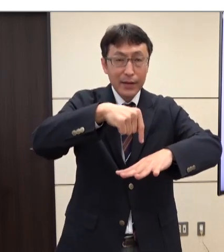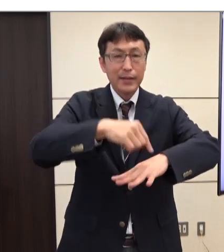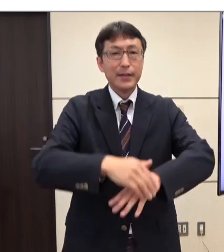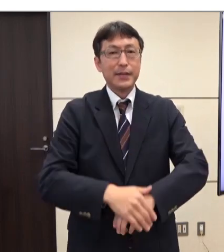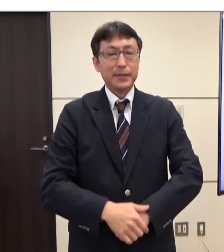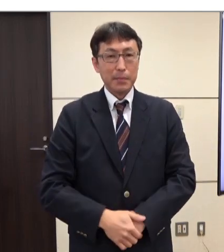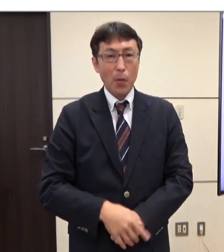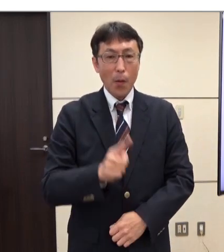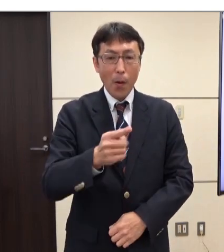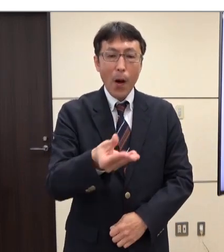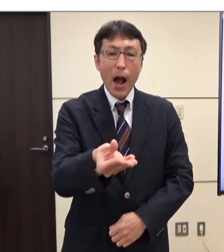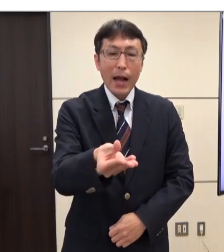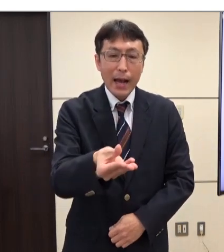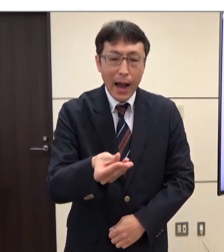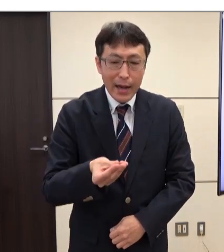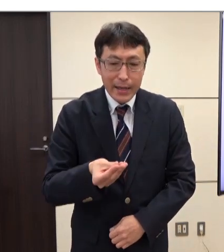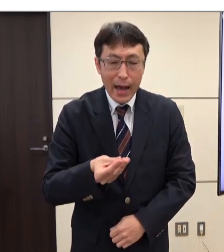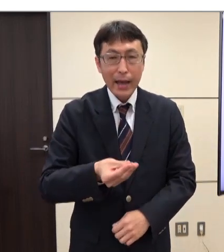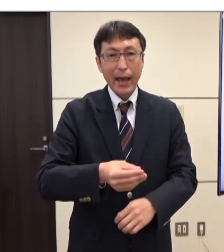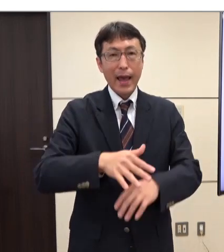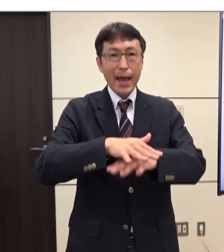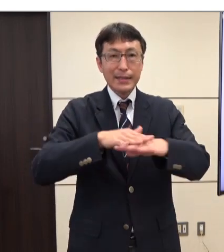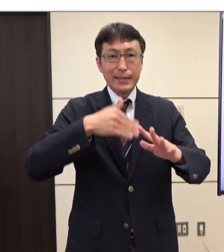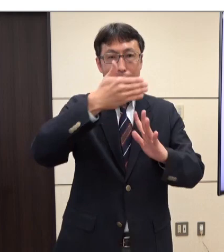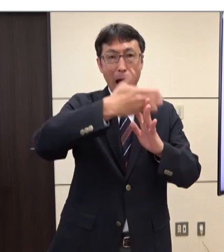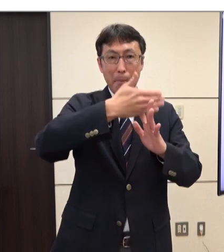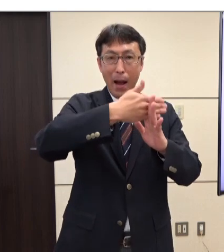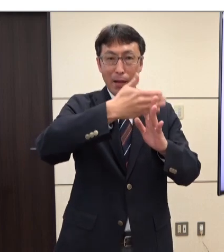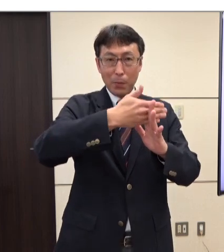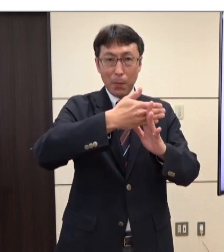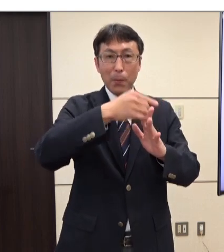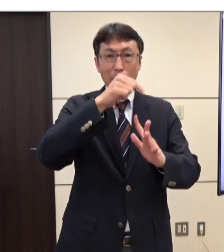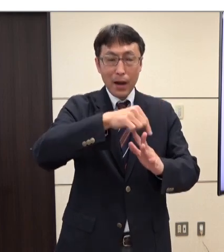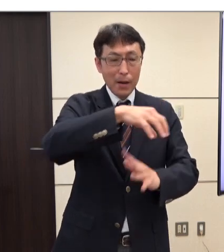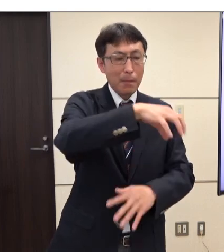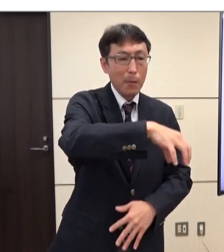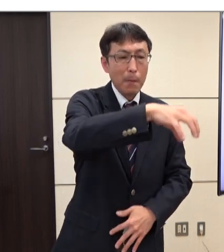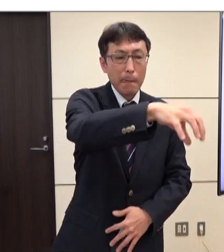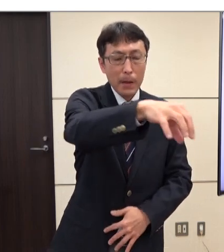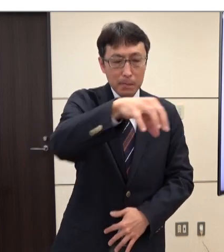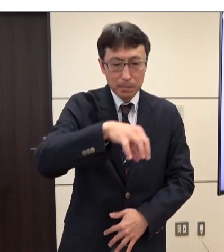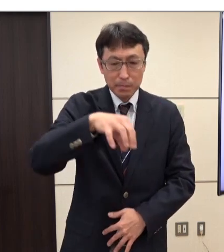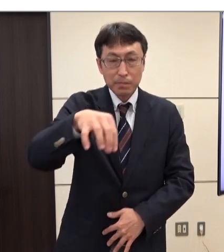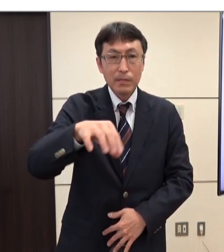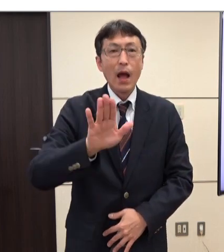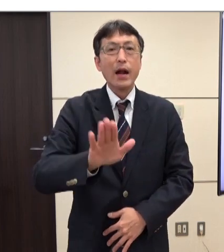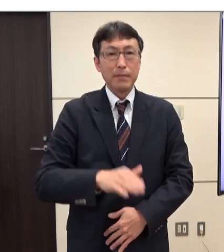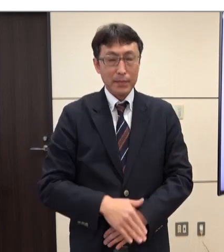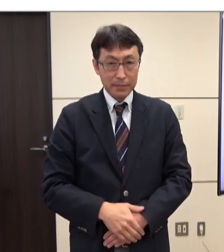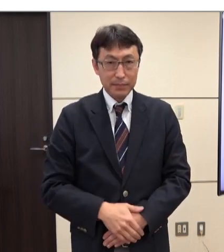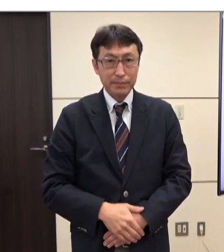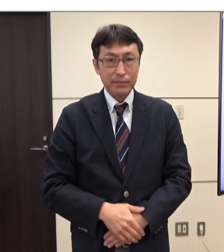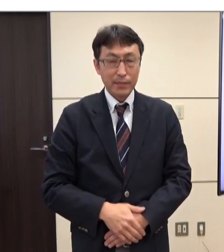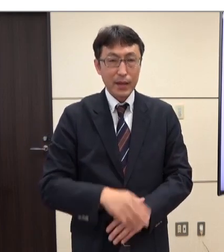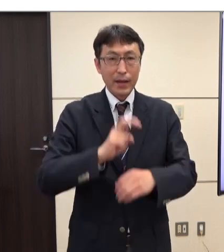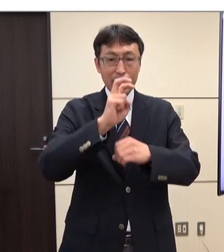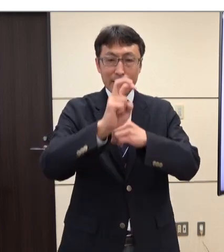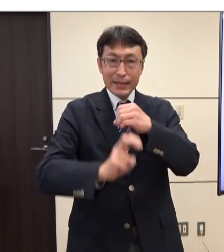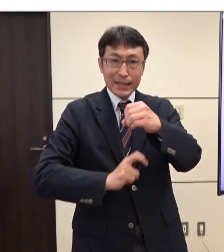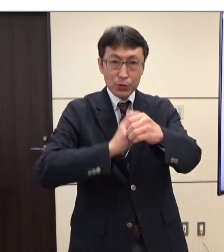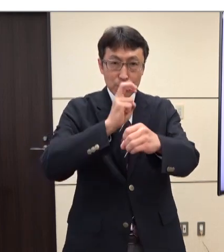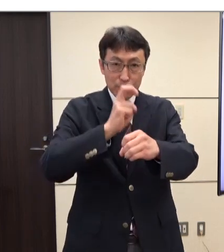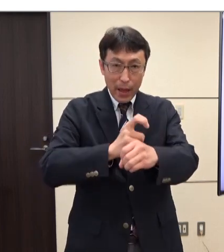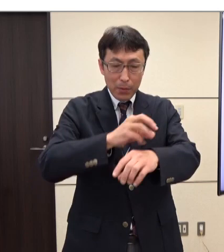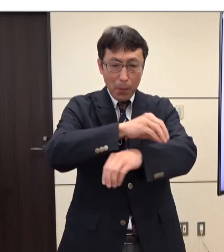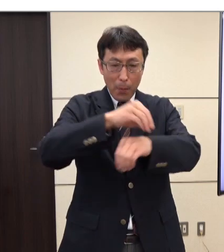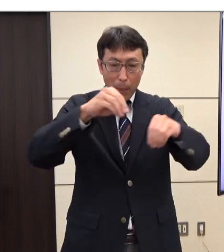借り上げ住宅、公営住宅を市では設けておりました。で、今回20年の契約期間が切れたんです